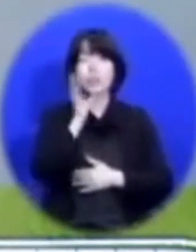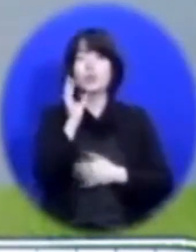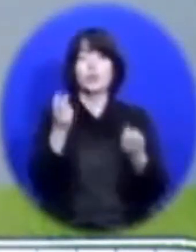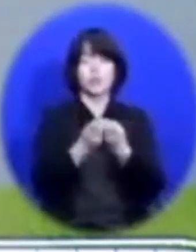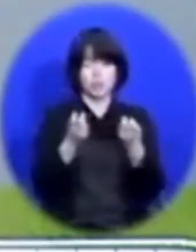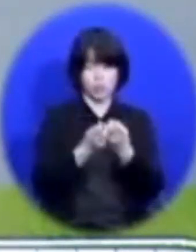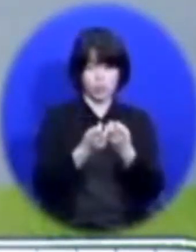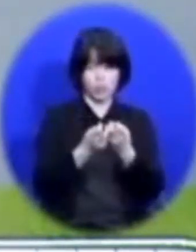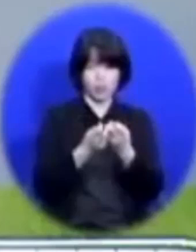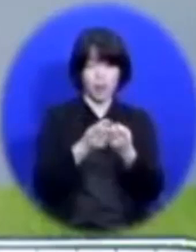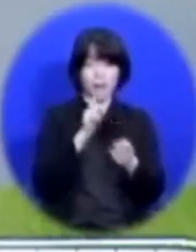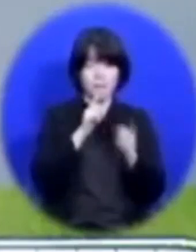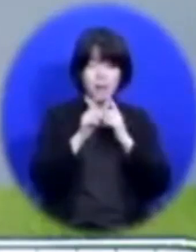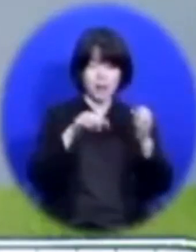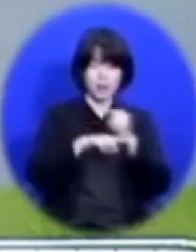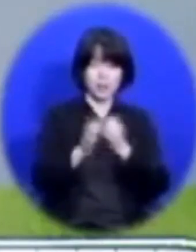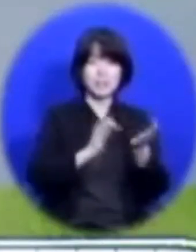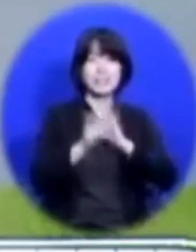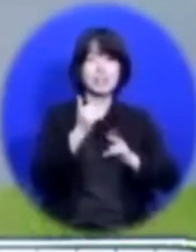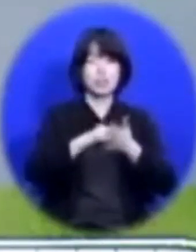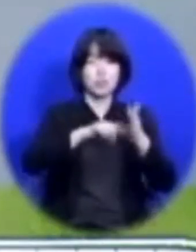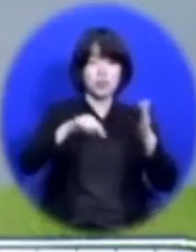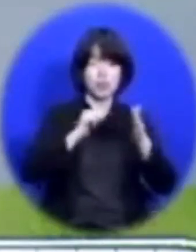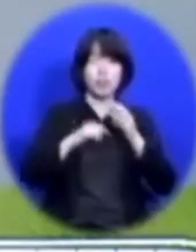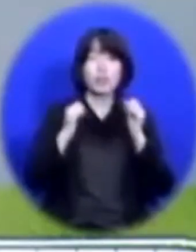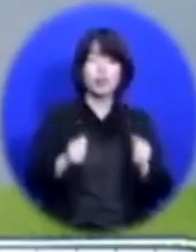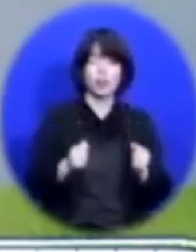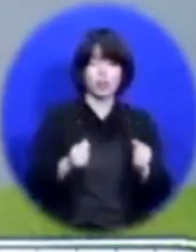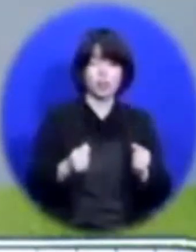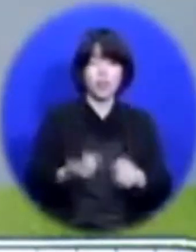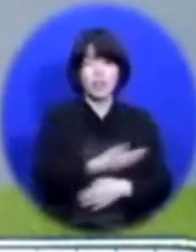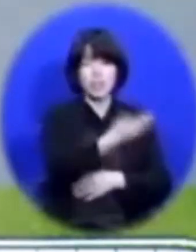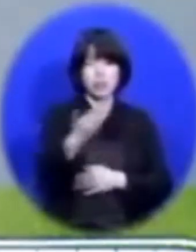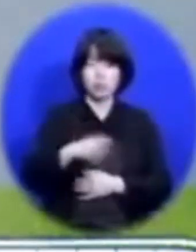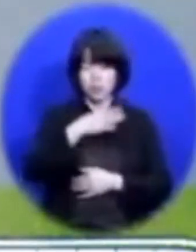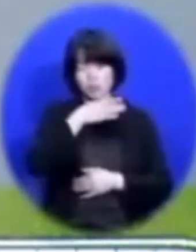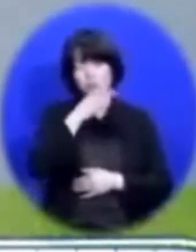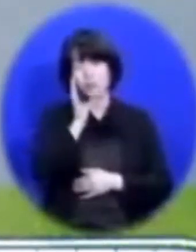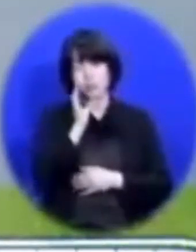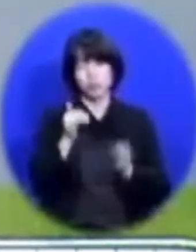연금이라고부르는것입니다. 예수님안에거한다는것은은퇴후어떤상황에처하든상관없다는것을의미합니다